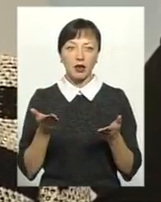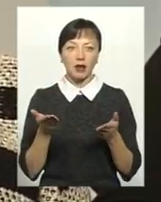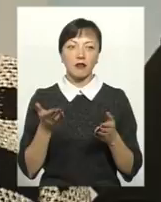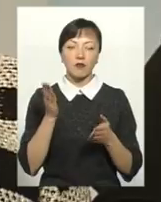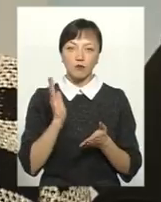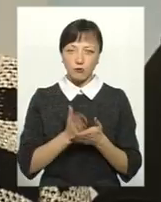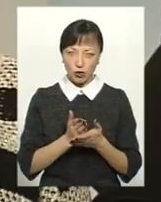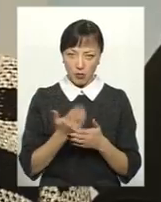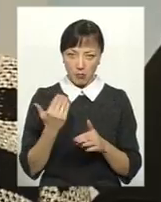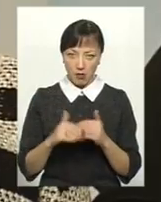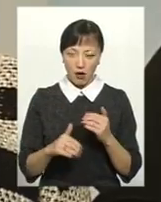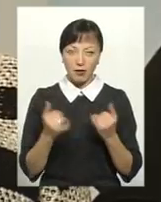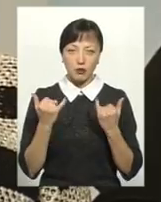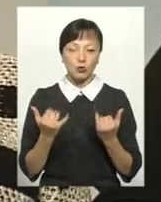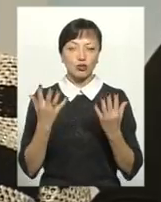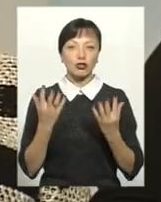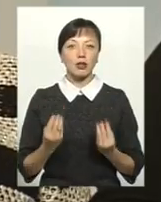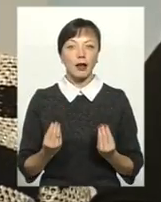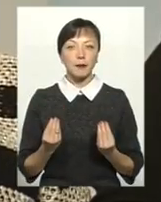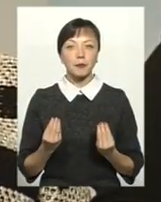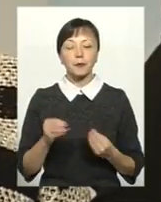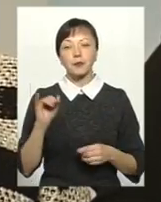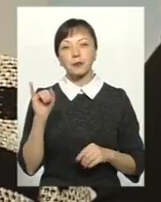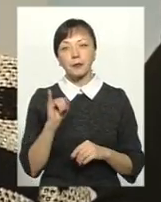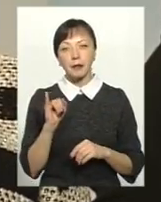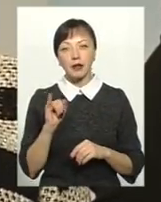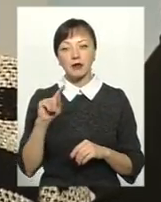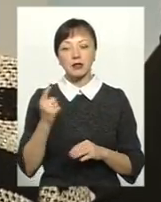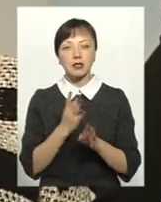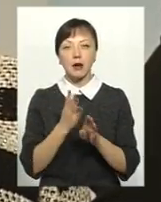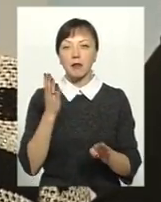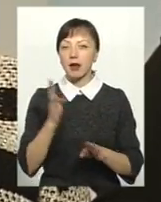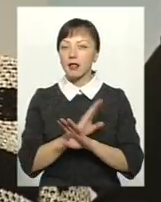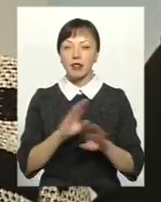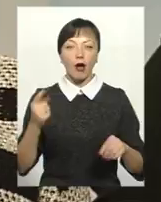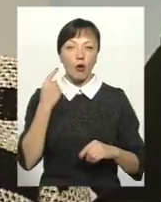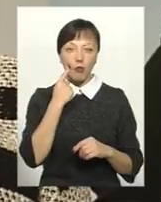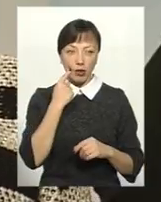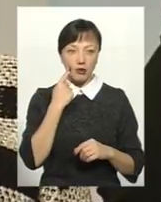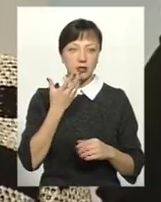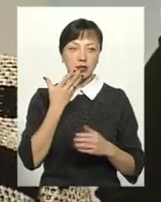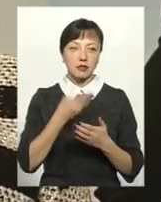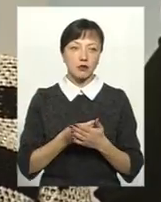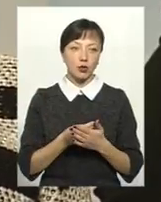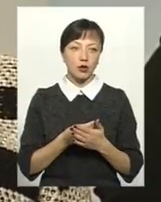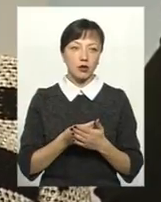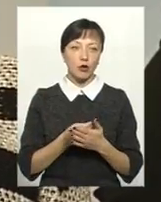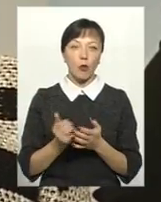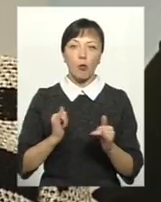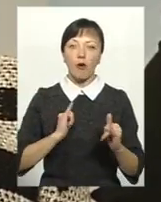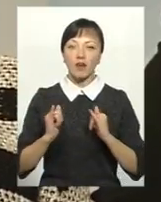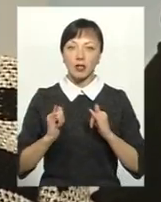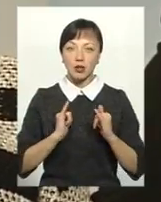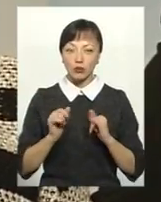вона вже має на сьогоднішній день. І насамперед не образити своєю